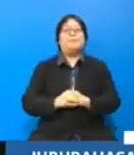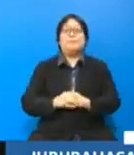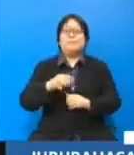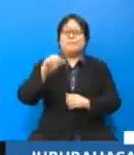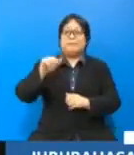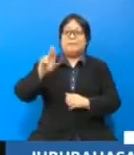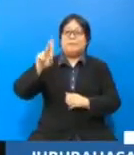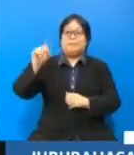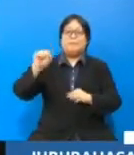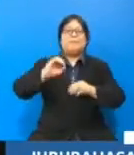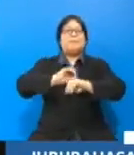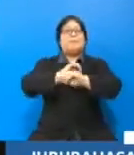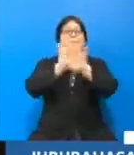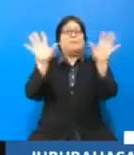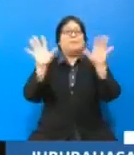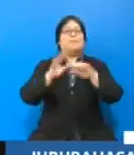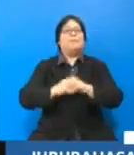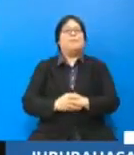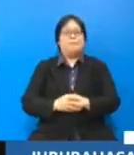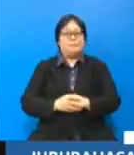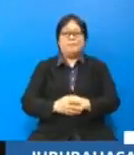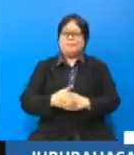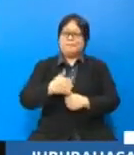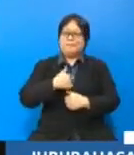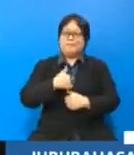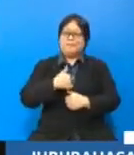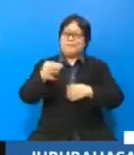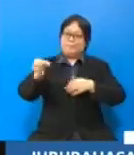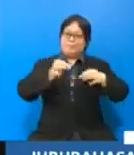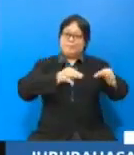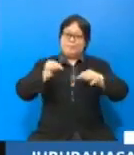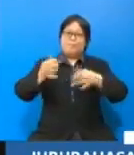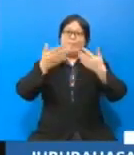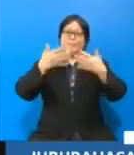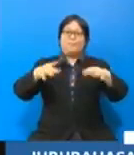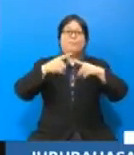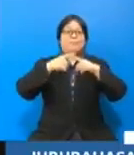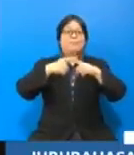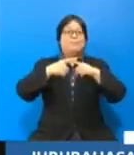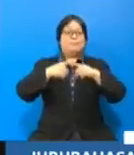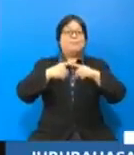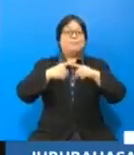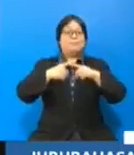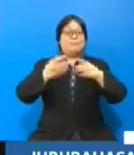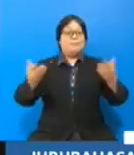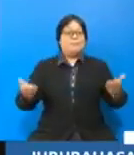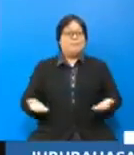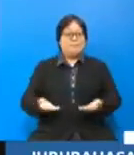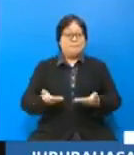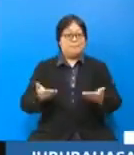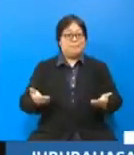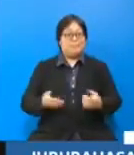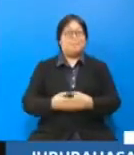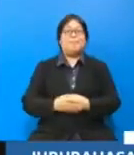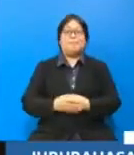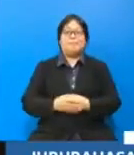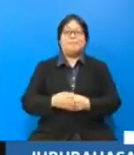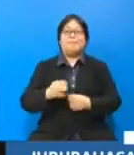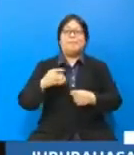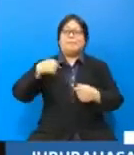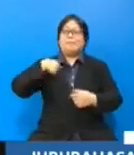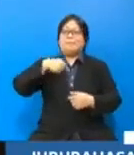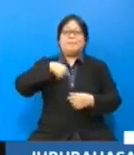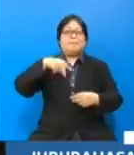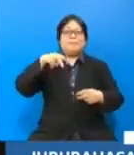mengenai AUKUS jelas dan saya telah pun menerangkannya di dalam Dewan Yang Mulia ini. Dan pendirian